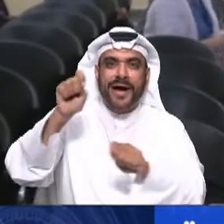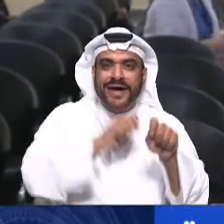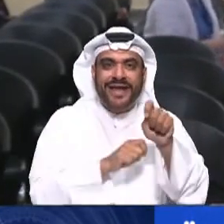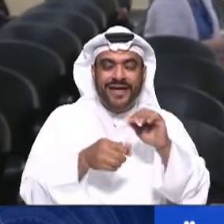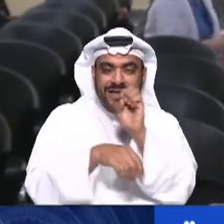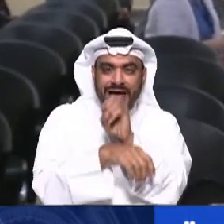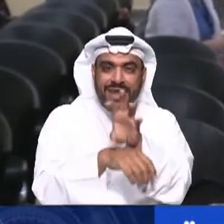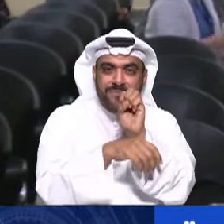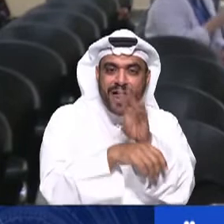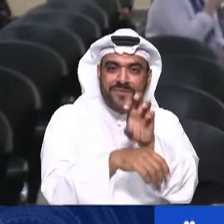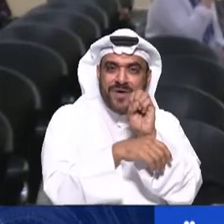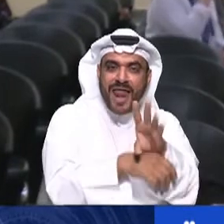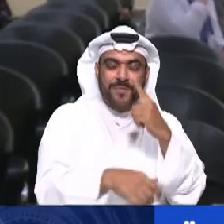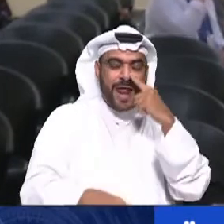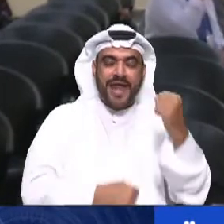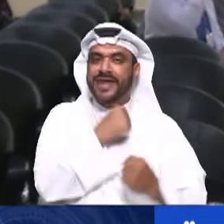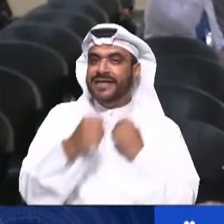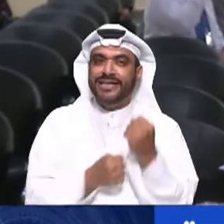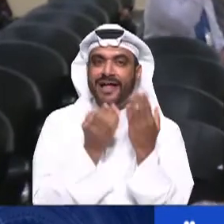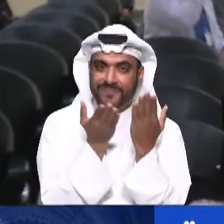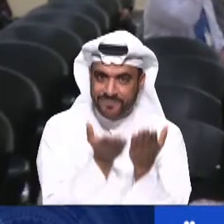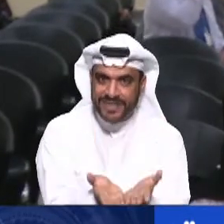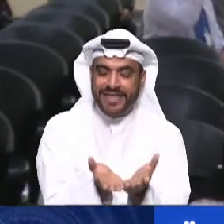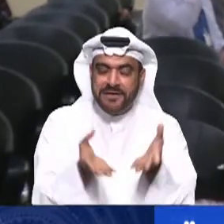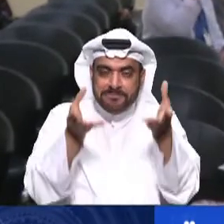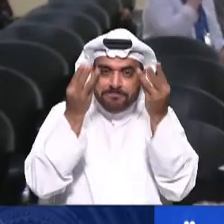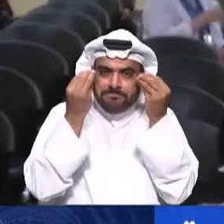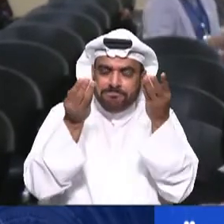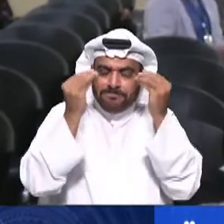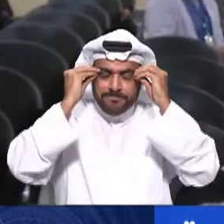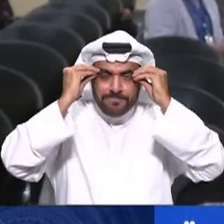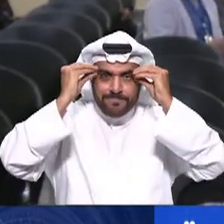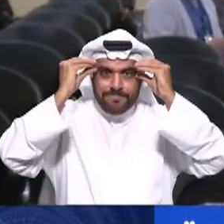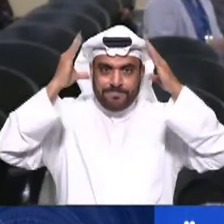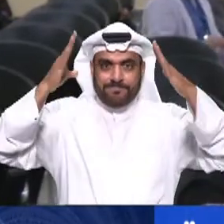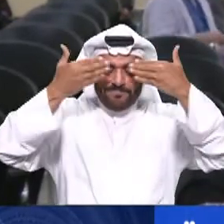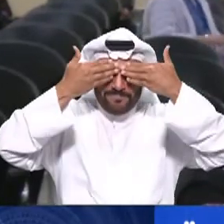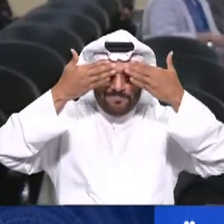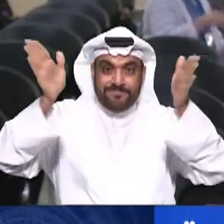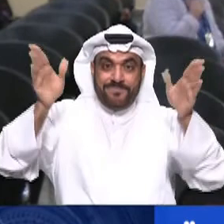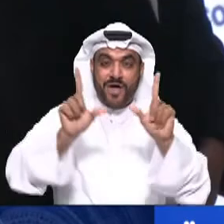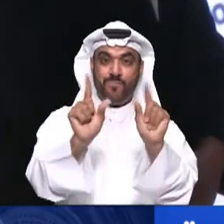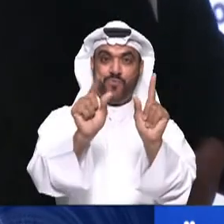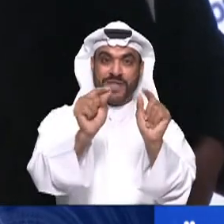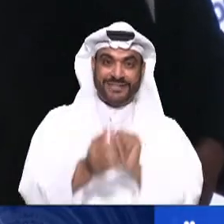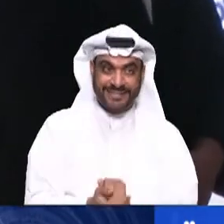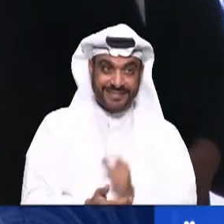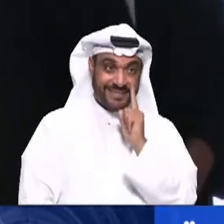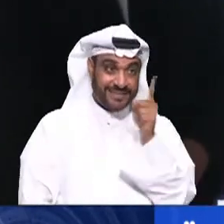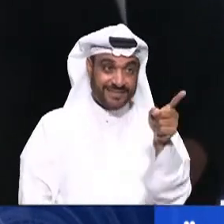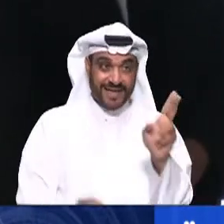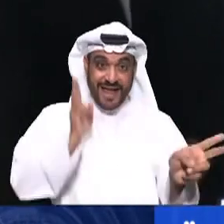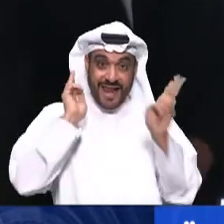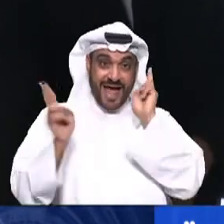الدورات وبعض الأنشطة وأدت يعني لها كانت أثار إيجابية قوية. الحفل تضمن